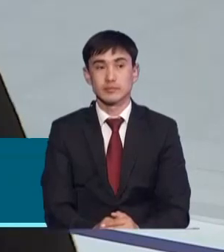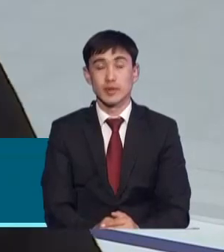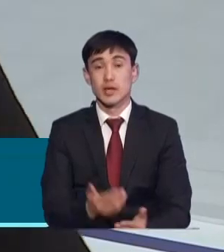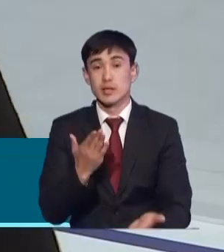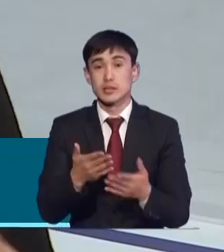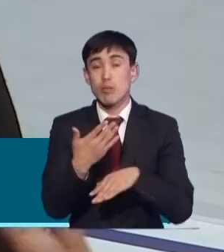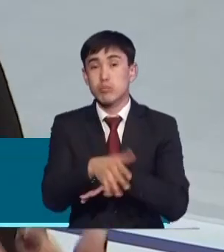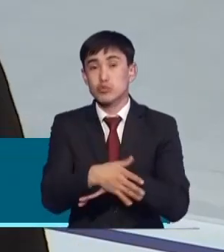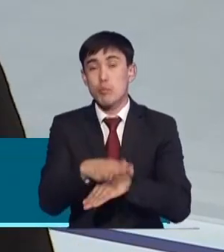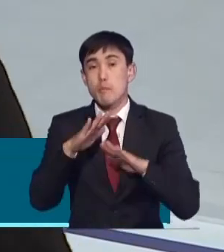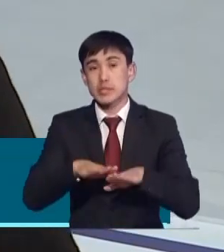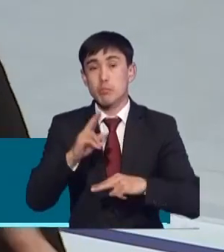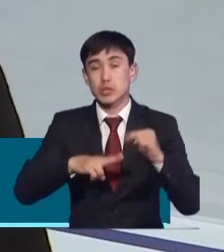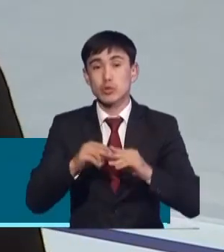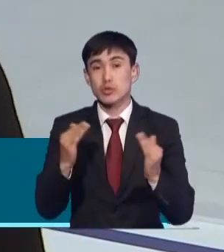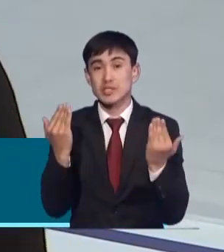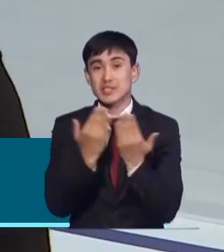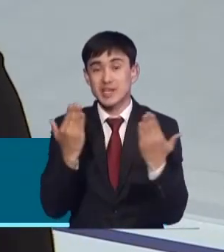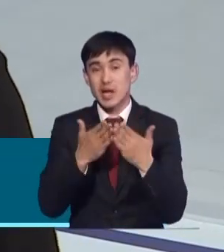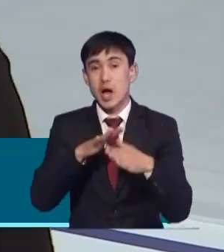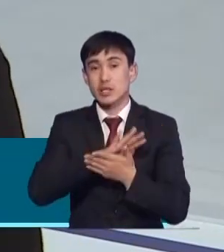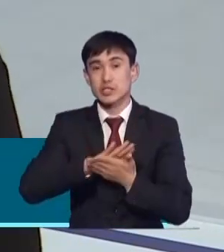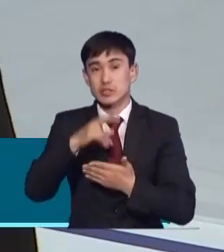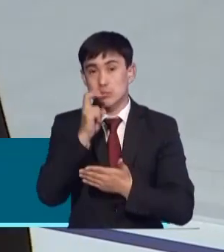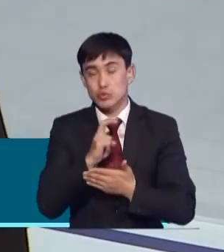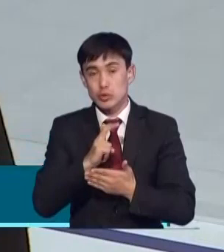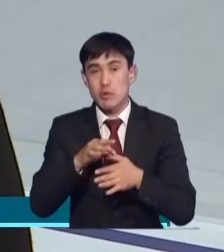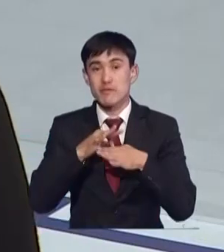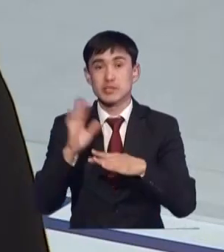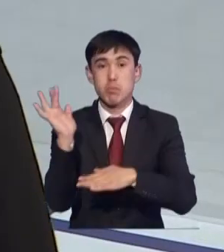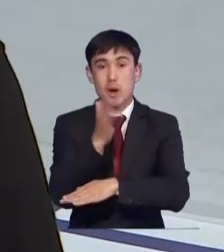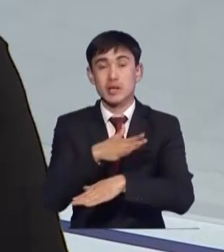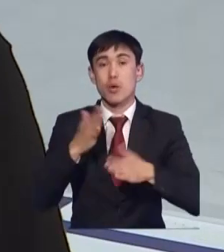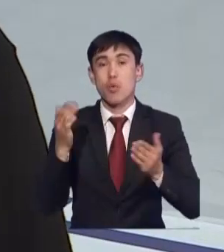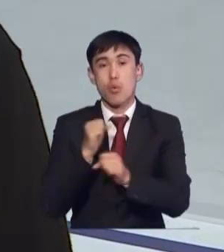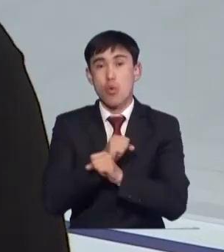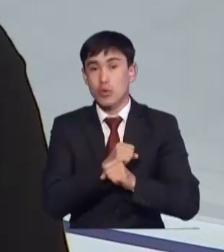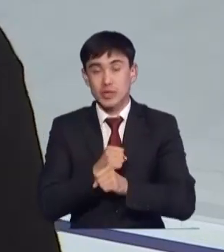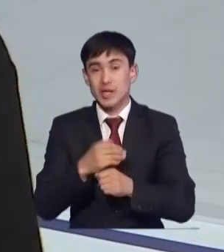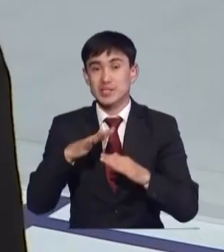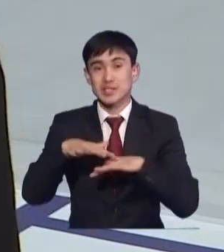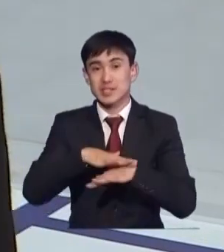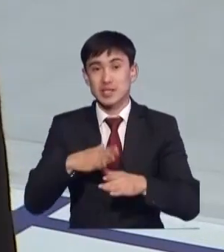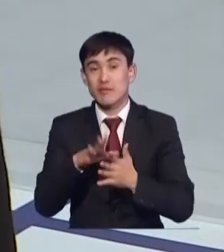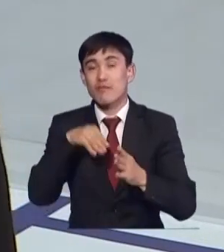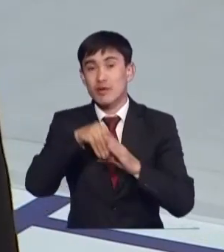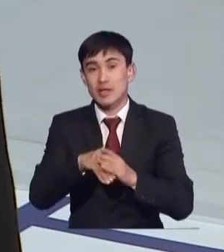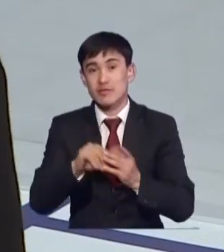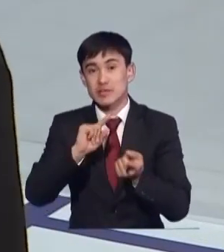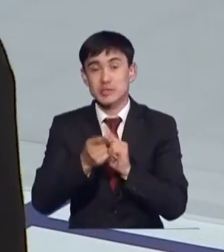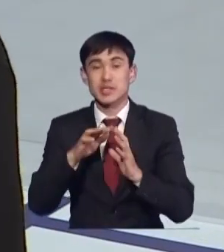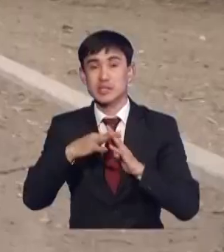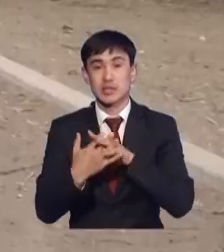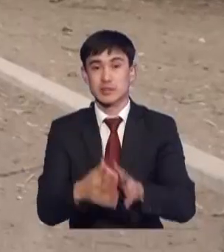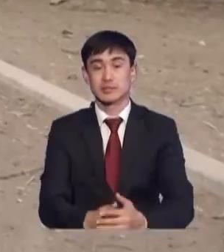если на пустом месте построить сцену очистить местность от мусора возвести парк для отдыха сельчан то это всё можно назвать значительным вкладом в изменение